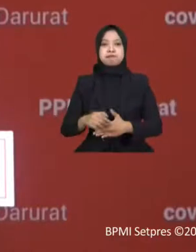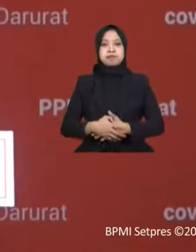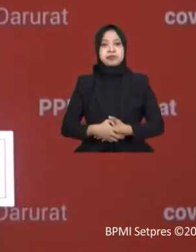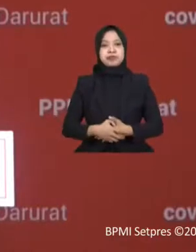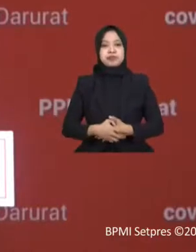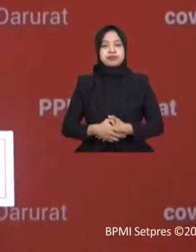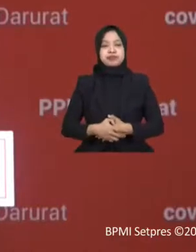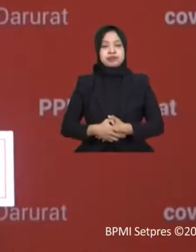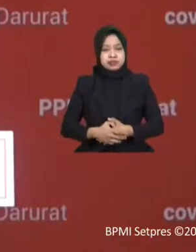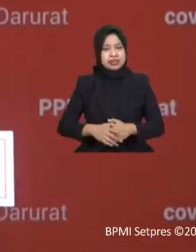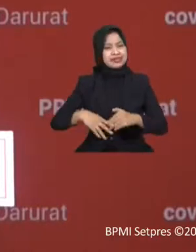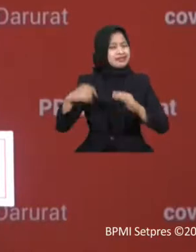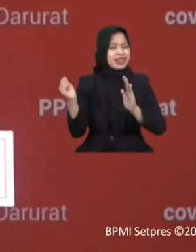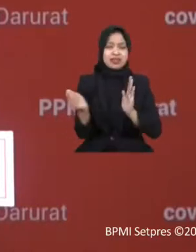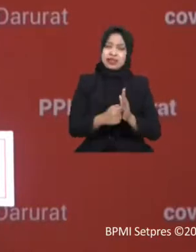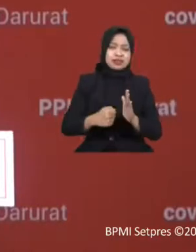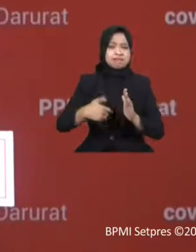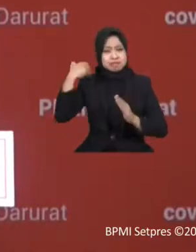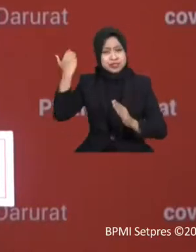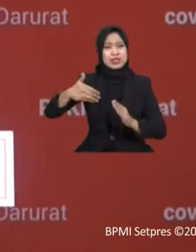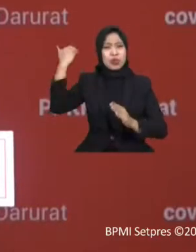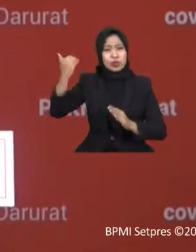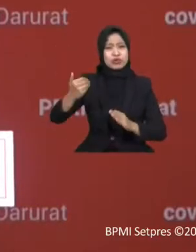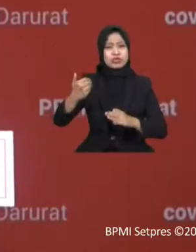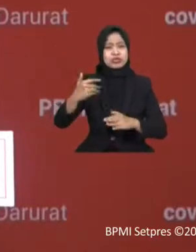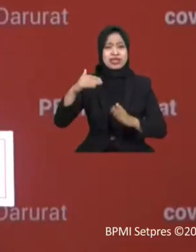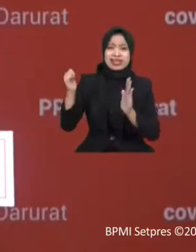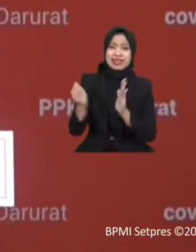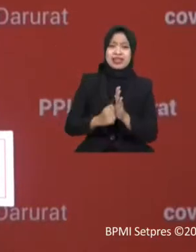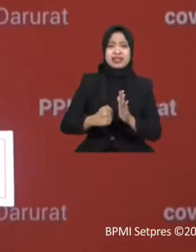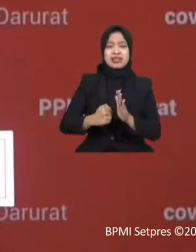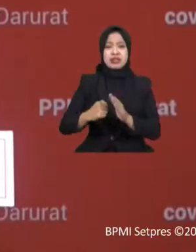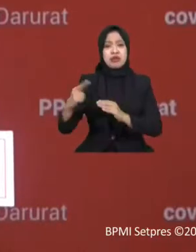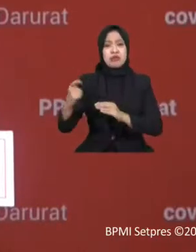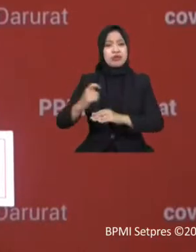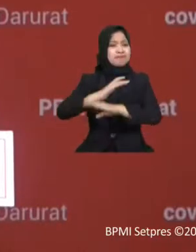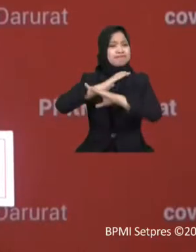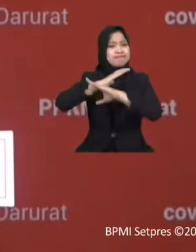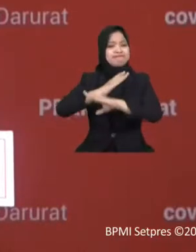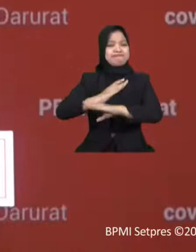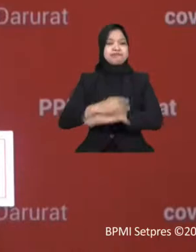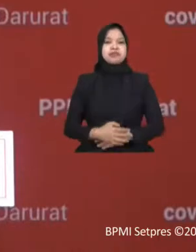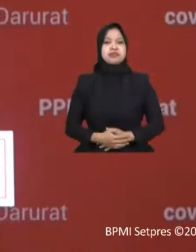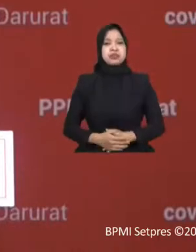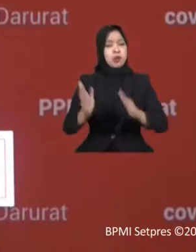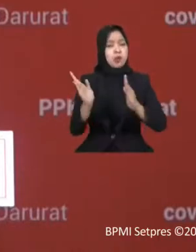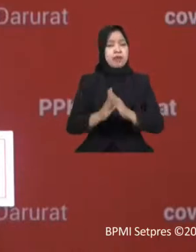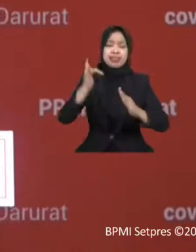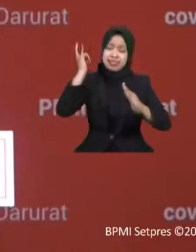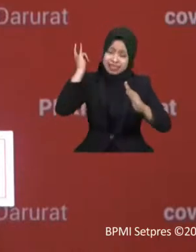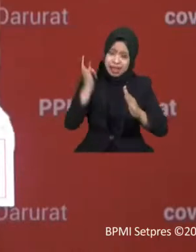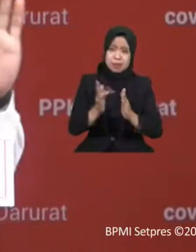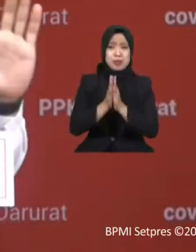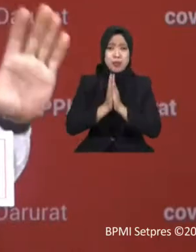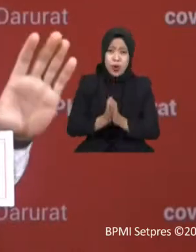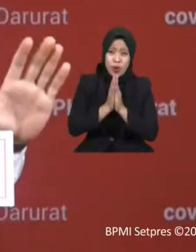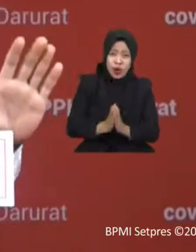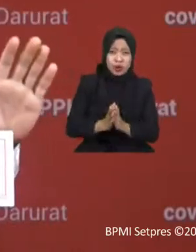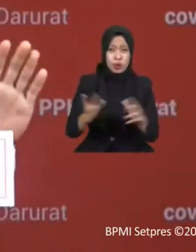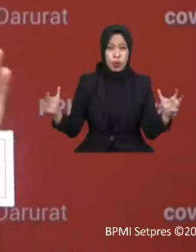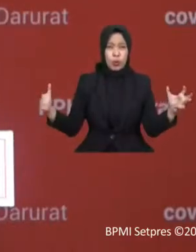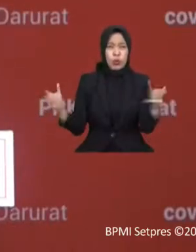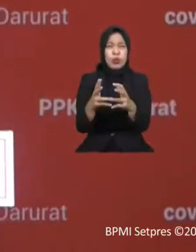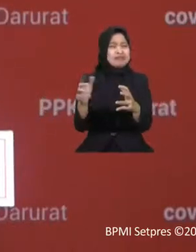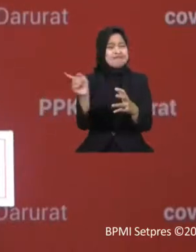Mari kita ketatkan lagi pertahanan kita melawan virus ini tetap di rumah jauhi